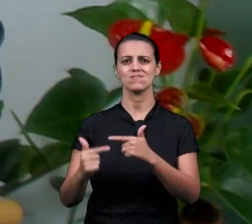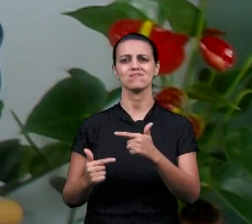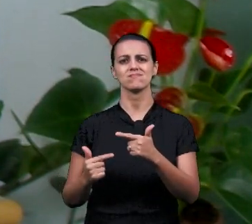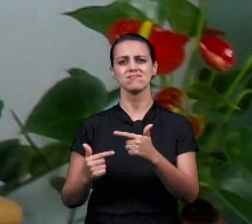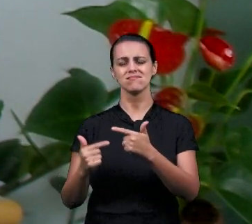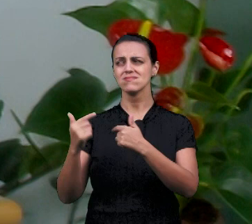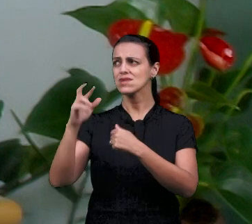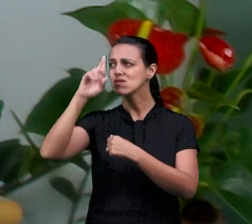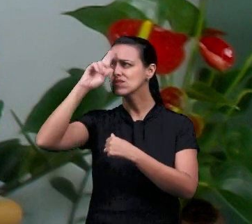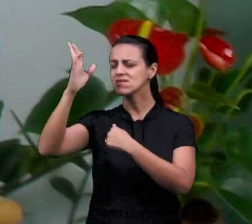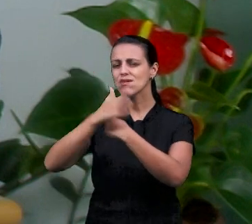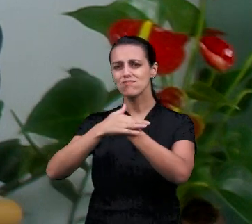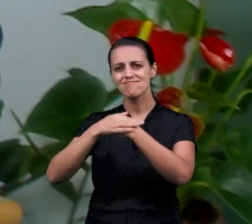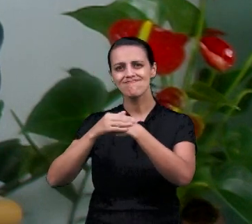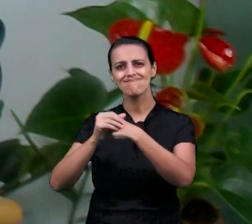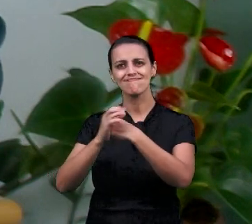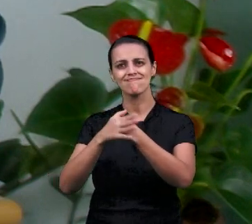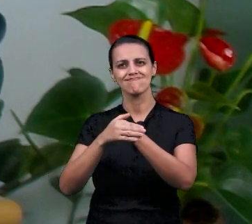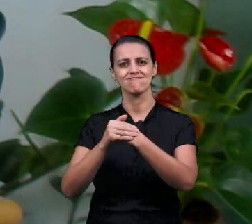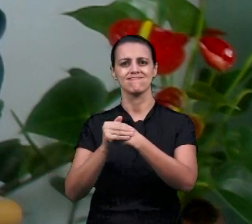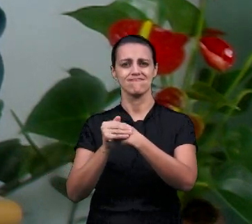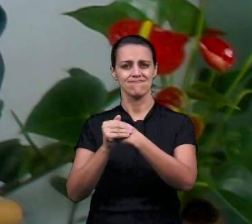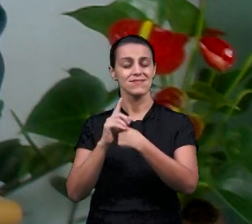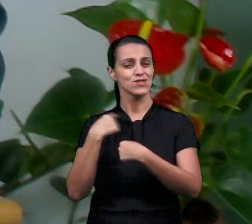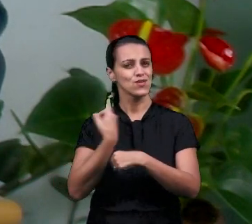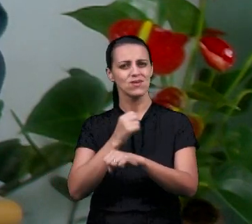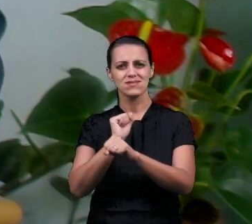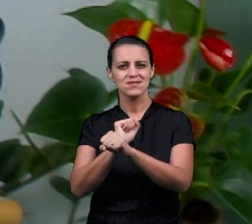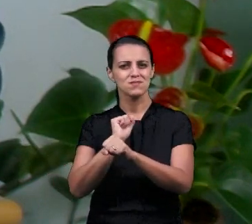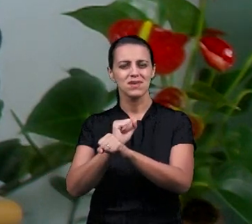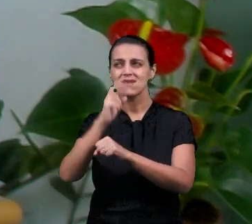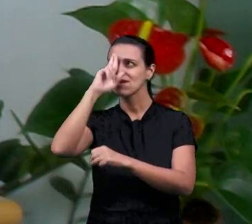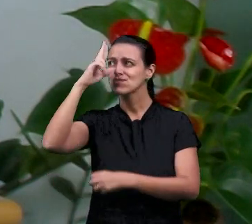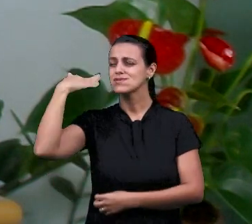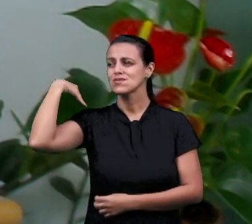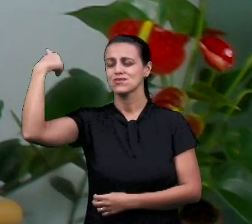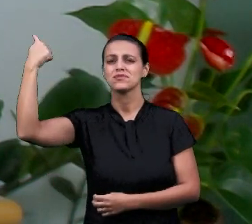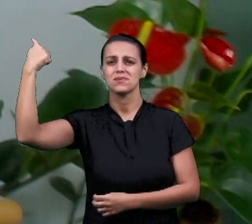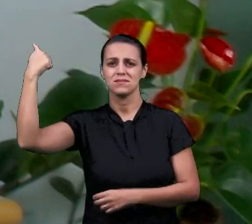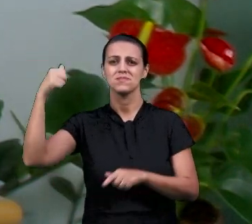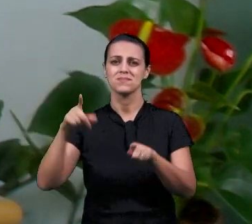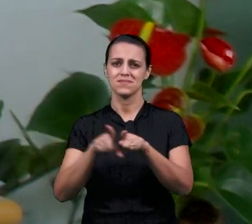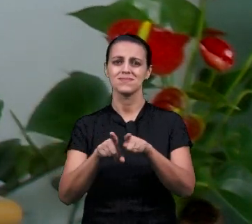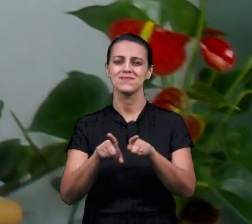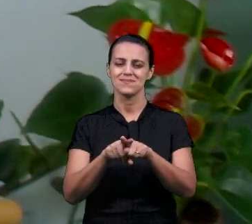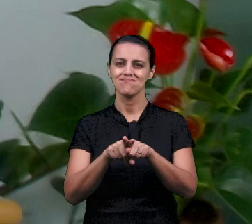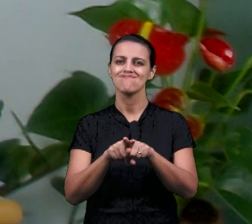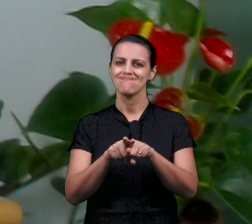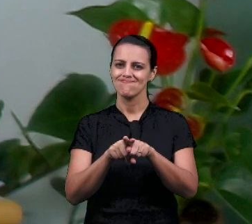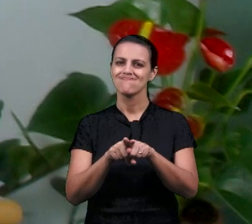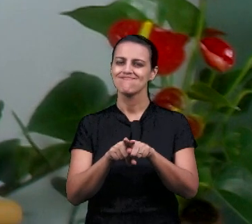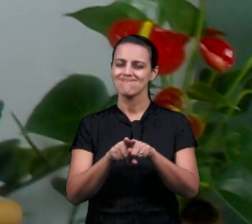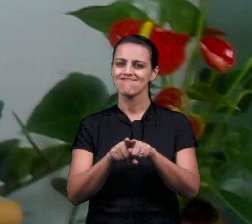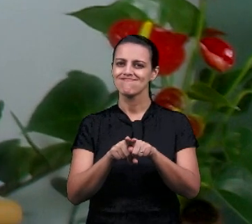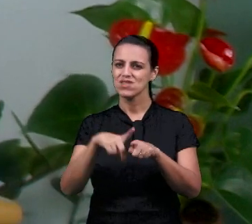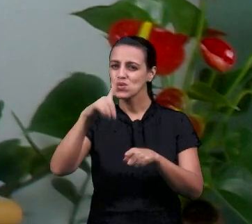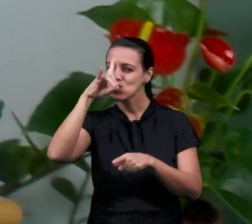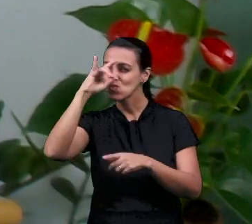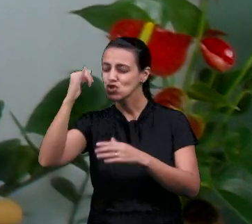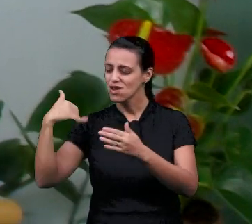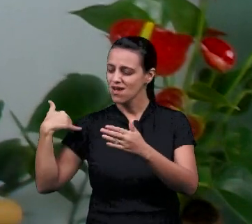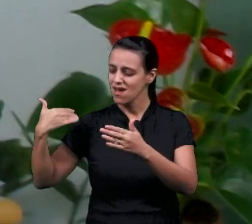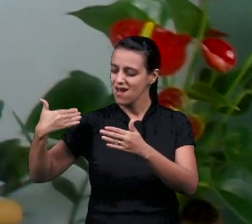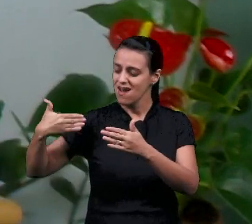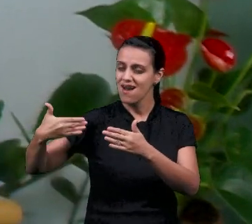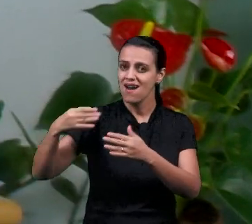consolés par le Seigneur. Nous attendons notre appel aussi. Le jour s'approche et Jésus,